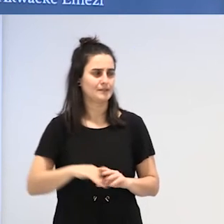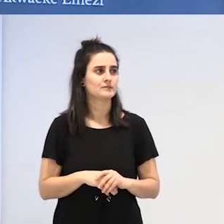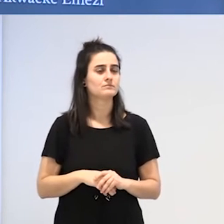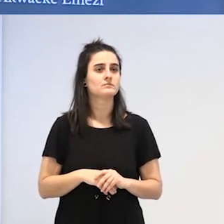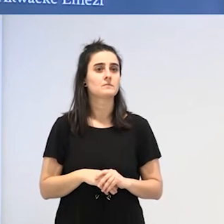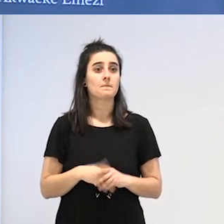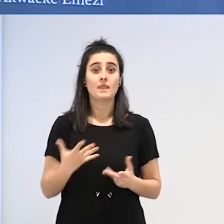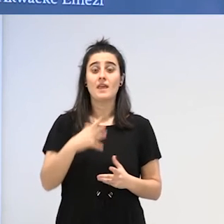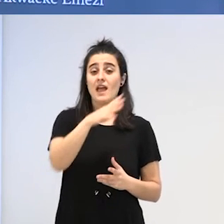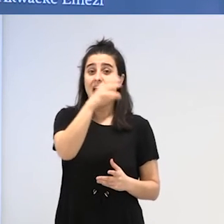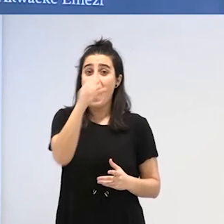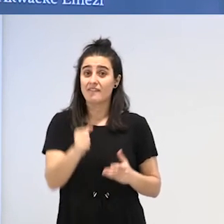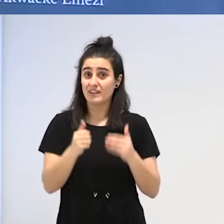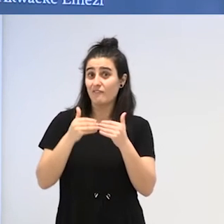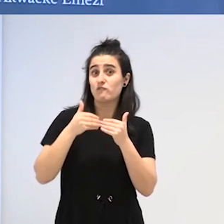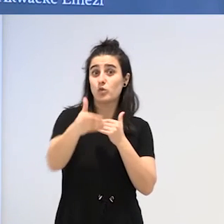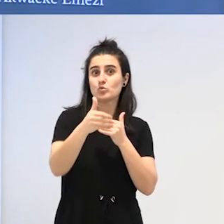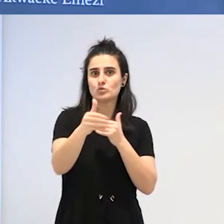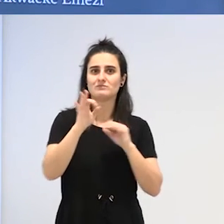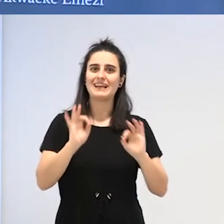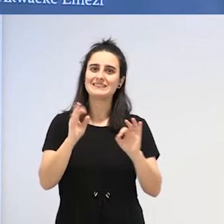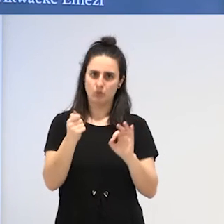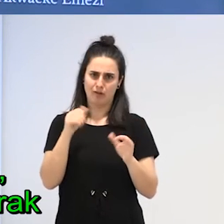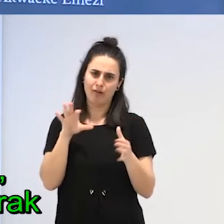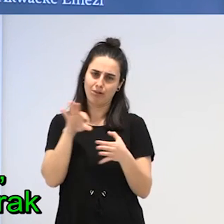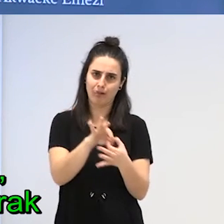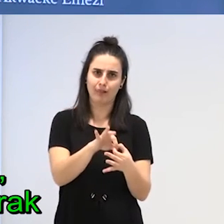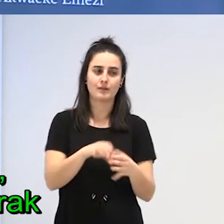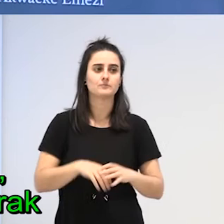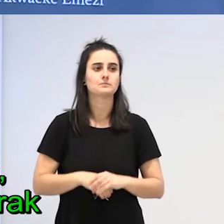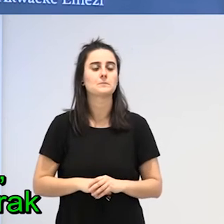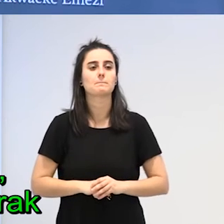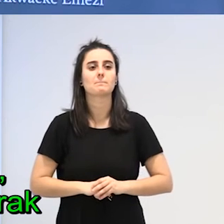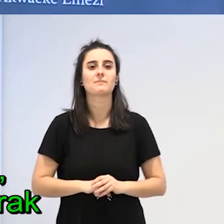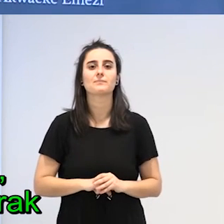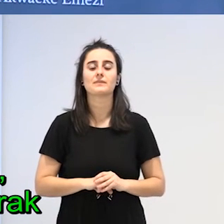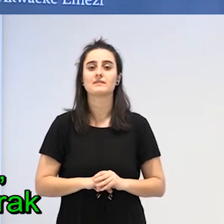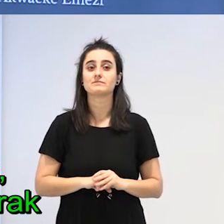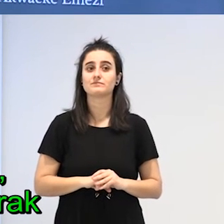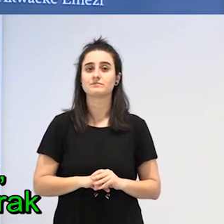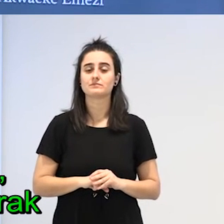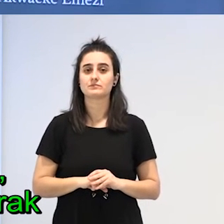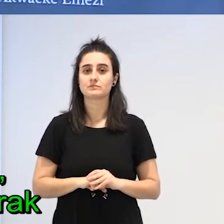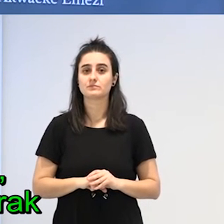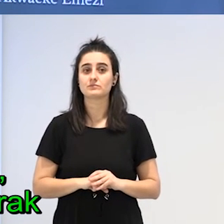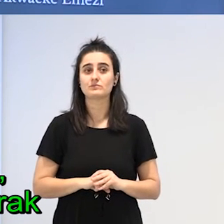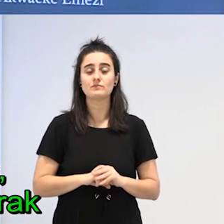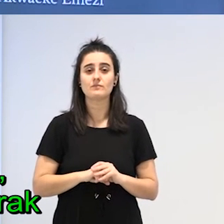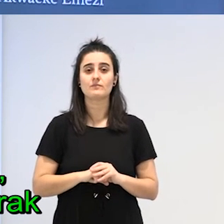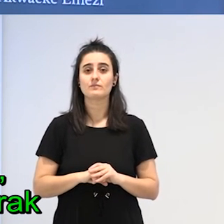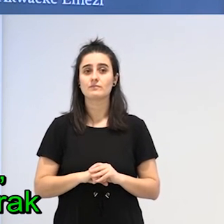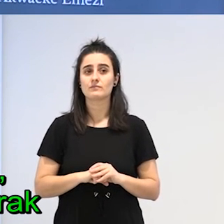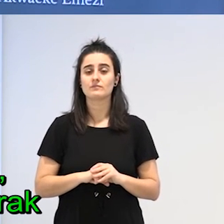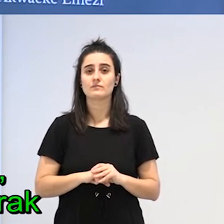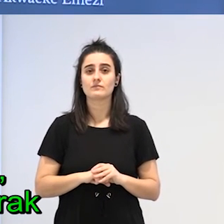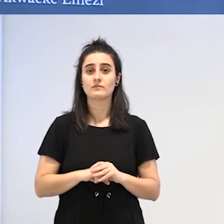hitzak hori, bueno, hori definitzen du, ez? Eta Okoraforen lanaz aparte, ba Quake Messiren